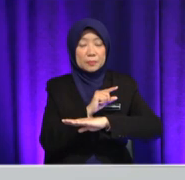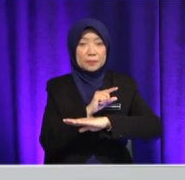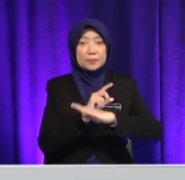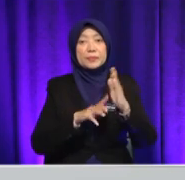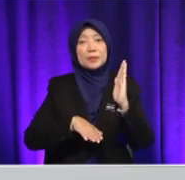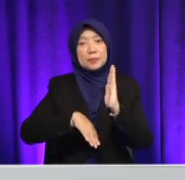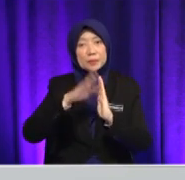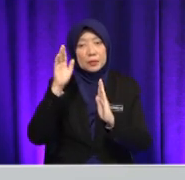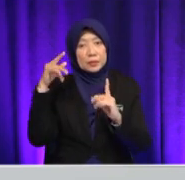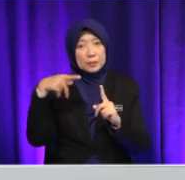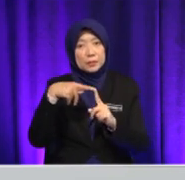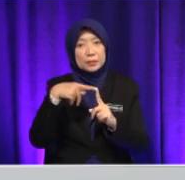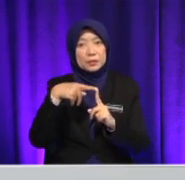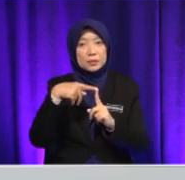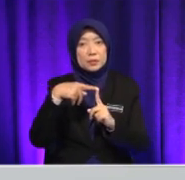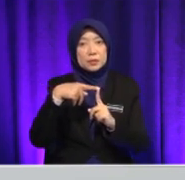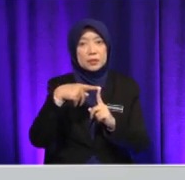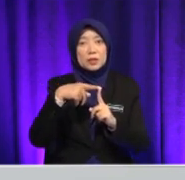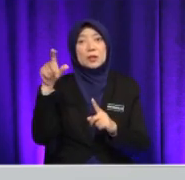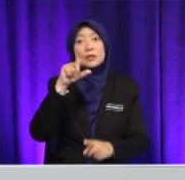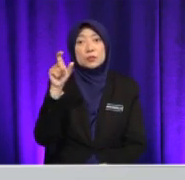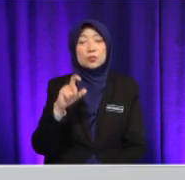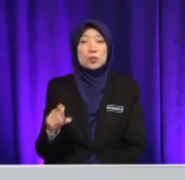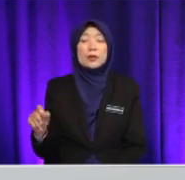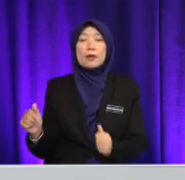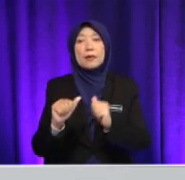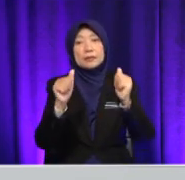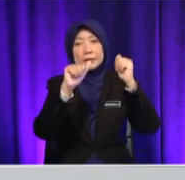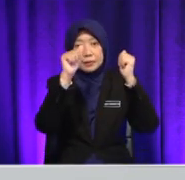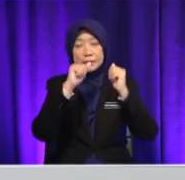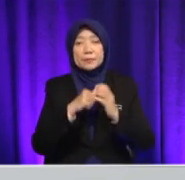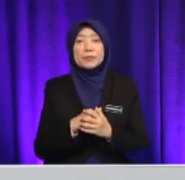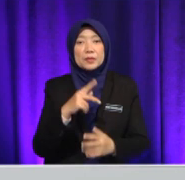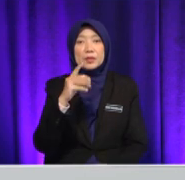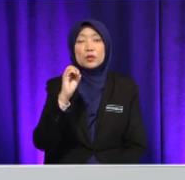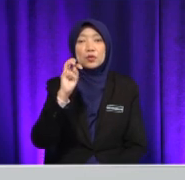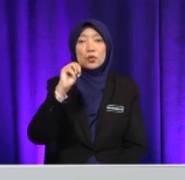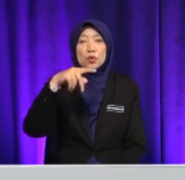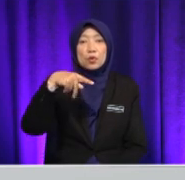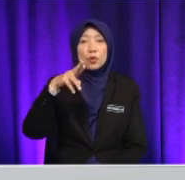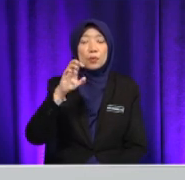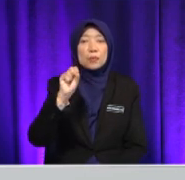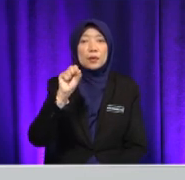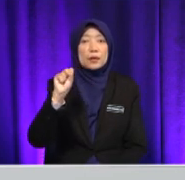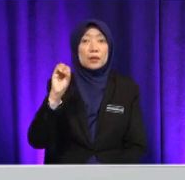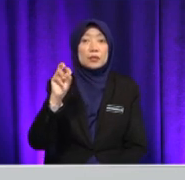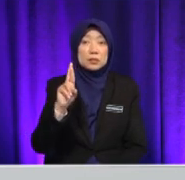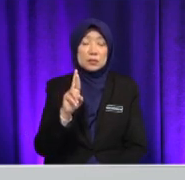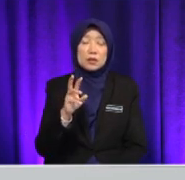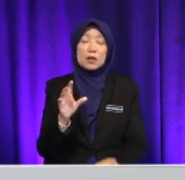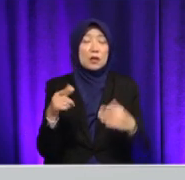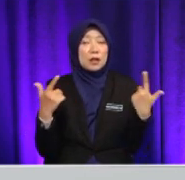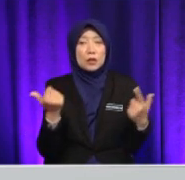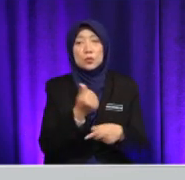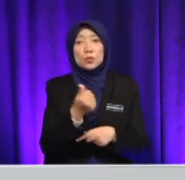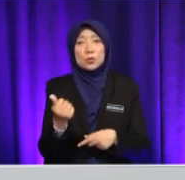kepada semboyan angin menggunakan kompresor yang lain adalah alat-alat sampingan